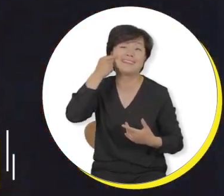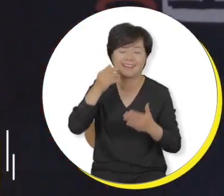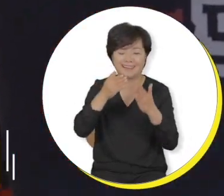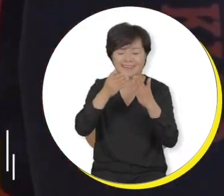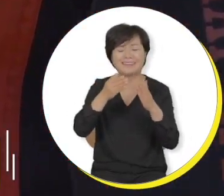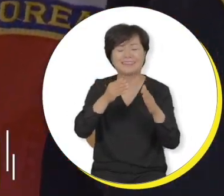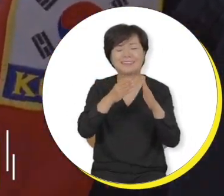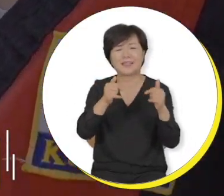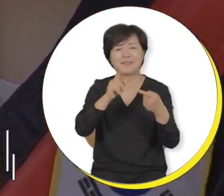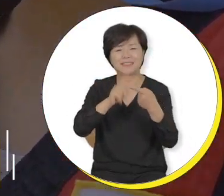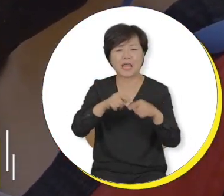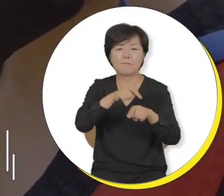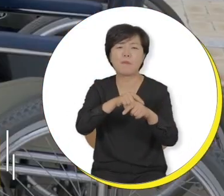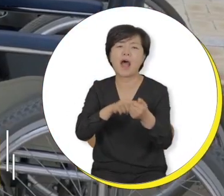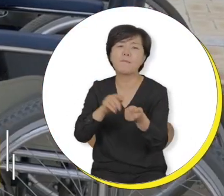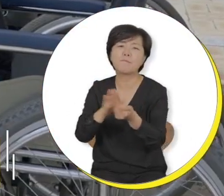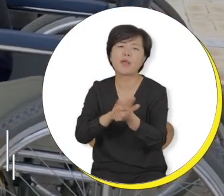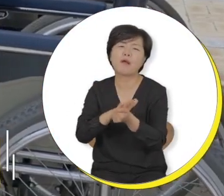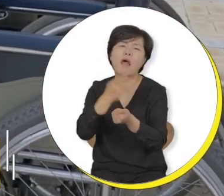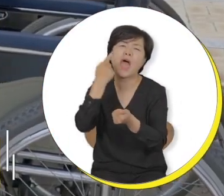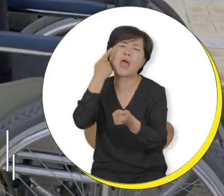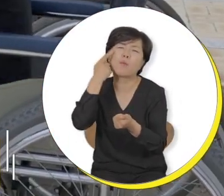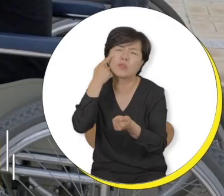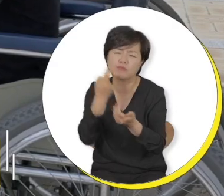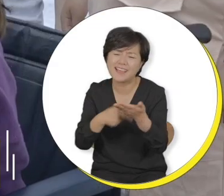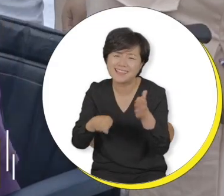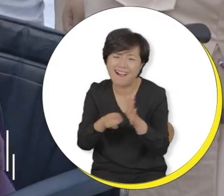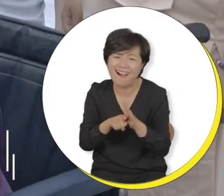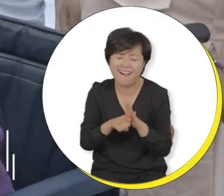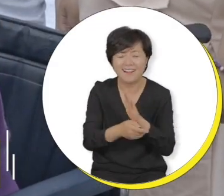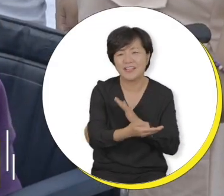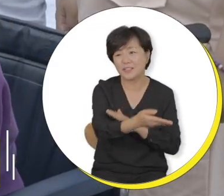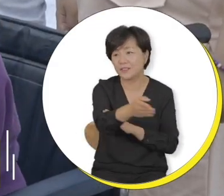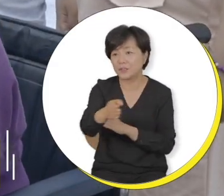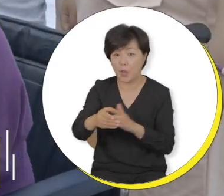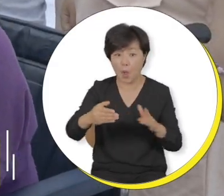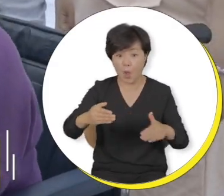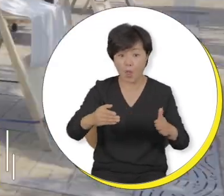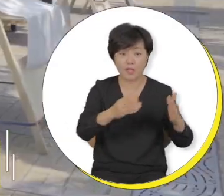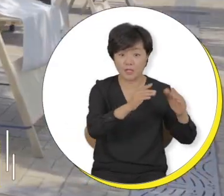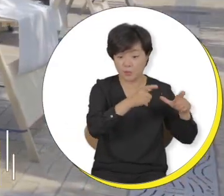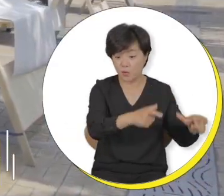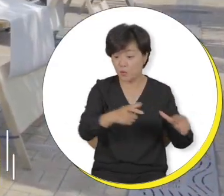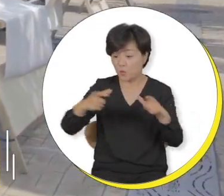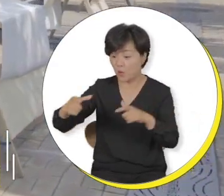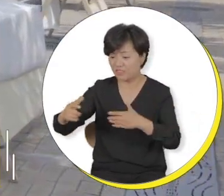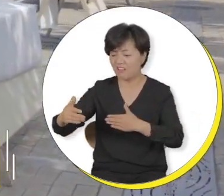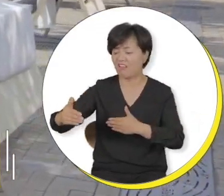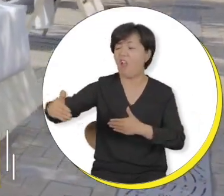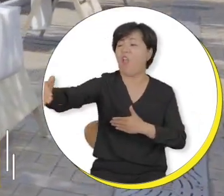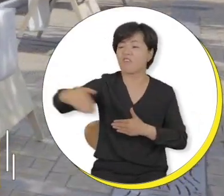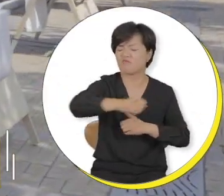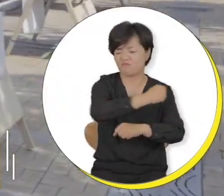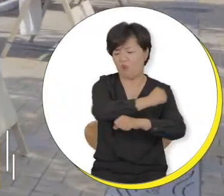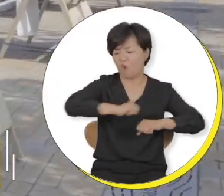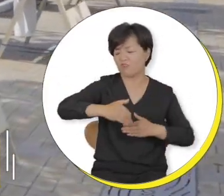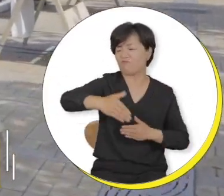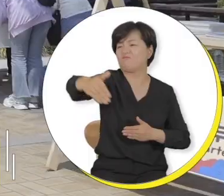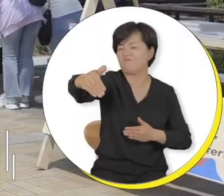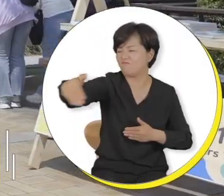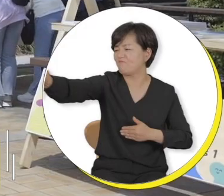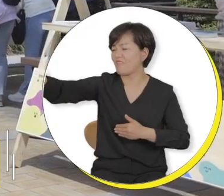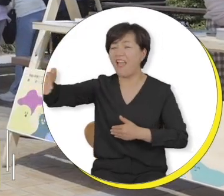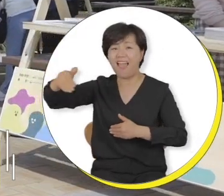대한 배려를 한번 해보자. 그래서 보시는 것처럼 우리 부스의 간격도 한 2m 이상 이렇게 넓게